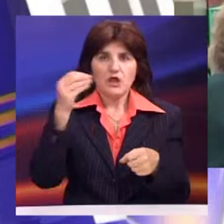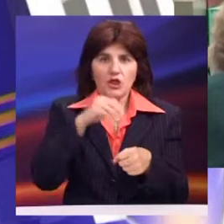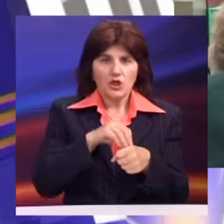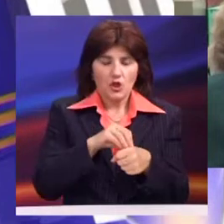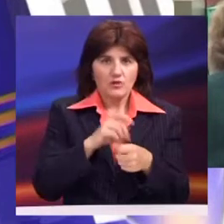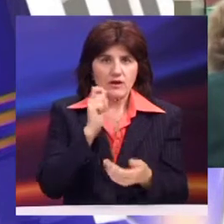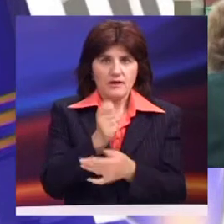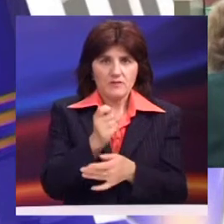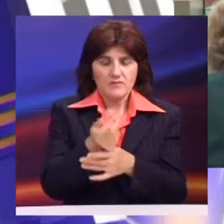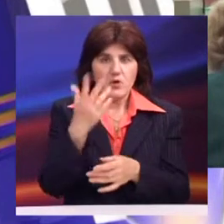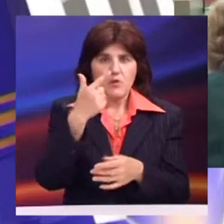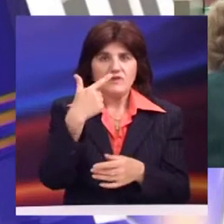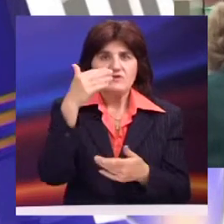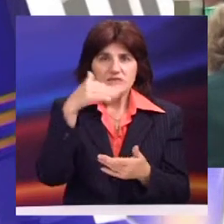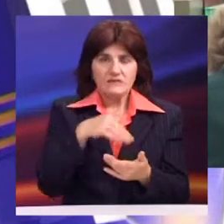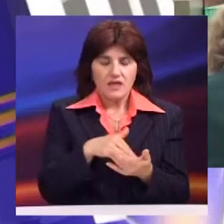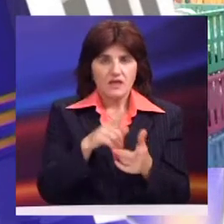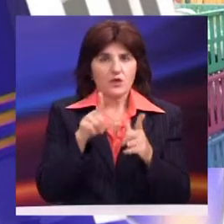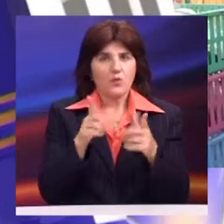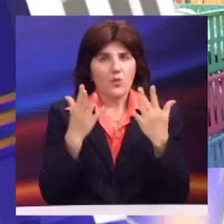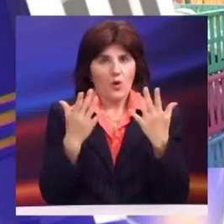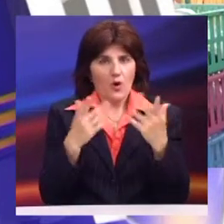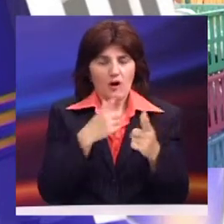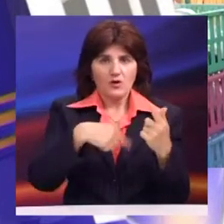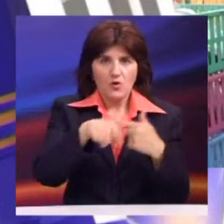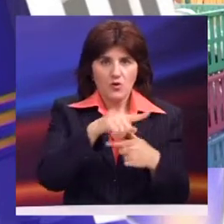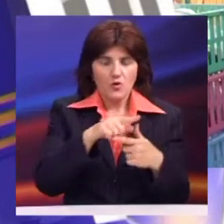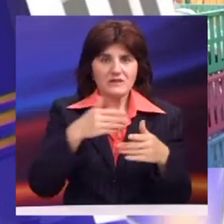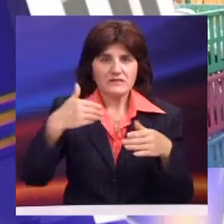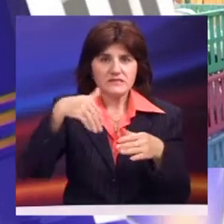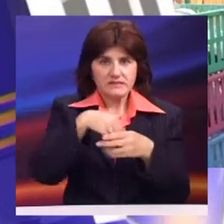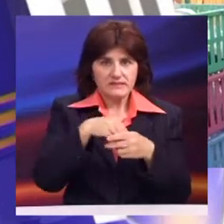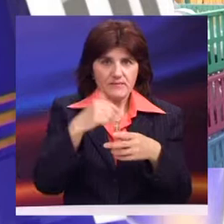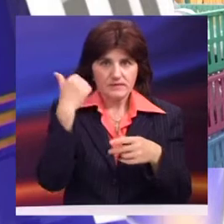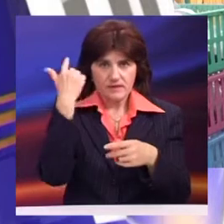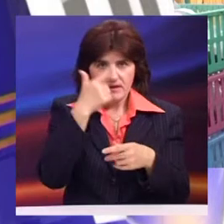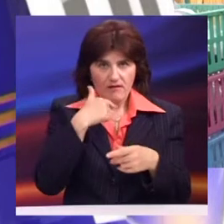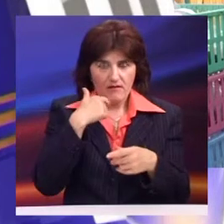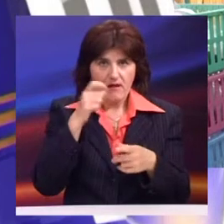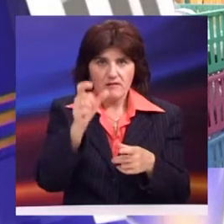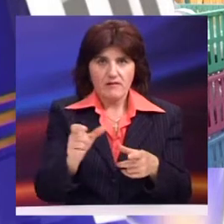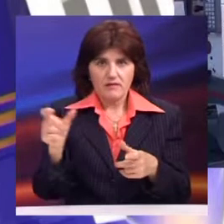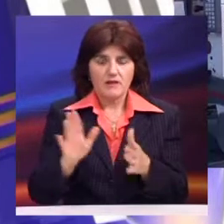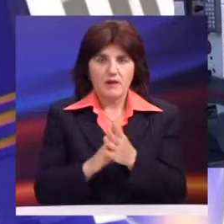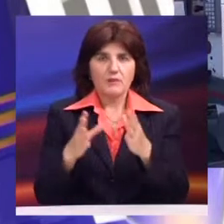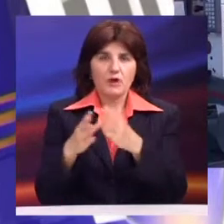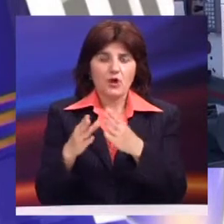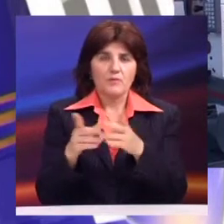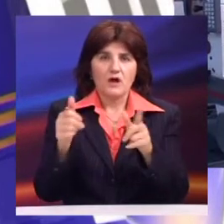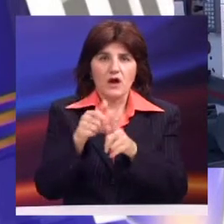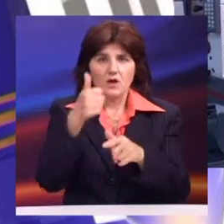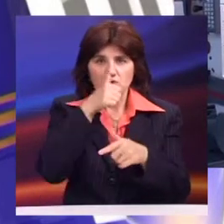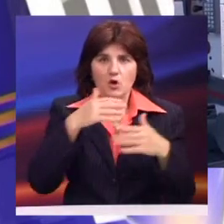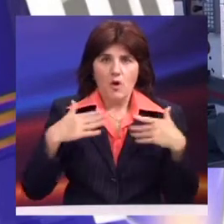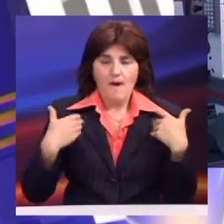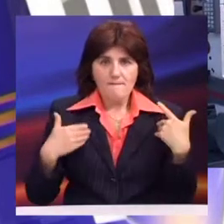na postojeću subvenciju od 20.000 dinara ukoliko poslodavac zaposli lice koje pripada marginalizovanim društvenim grupama